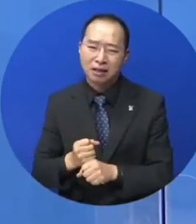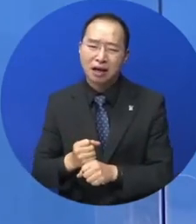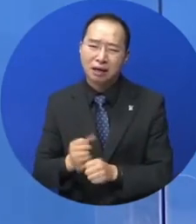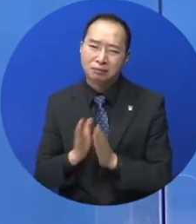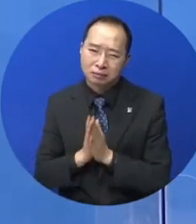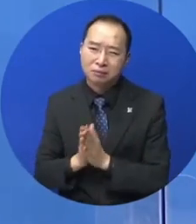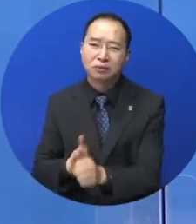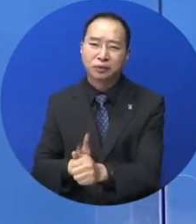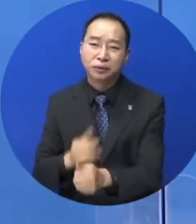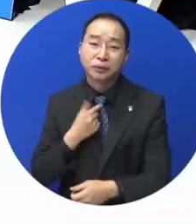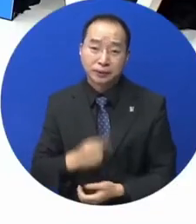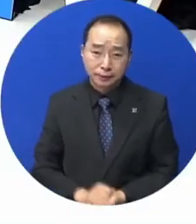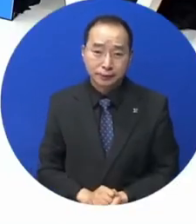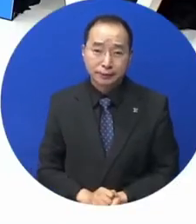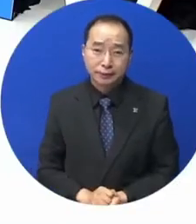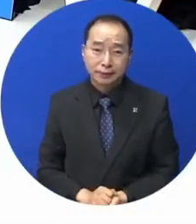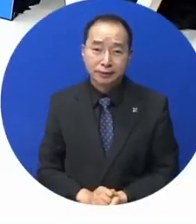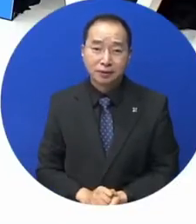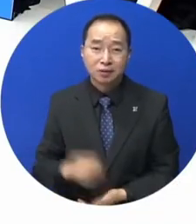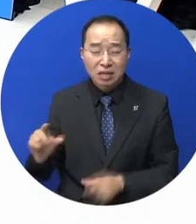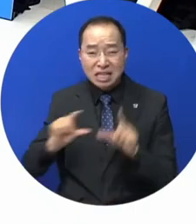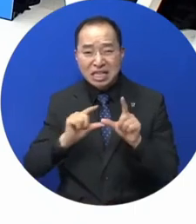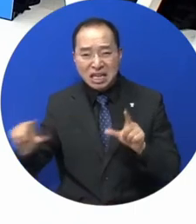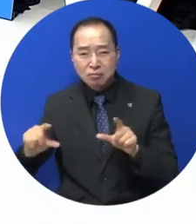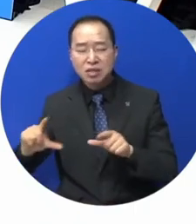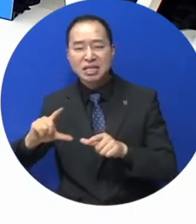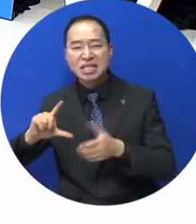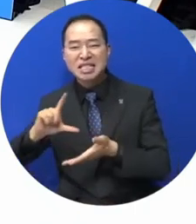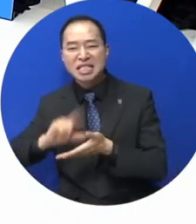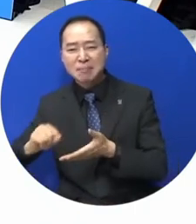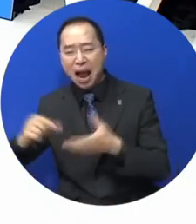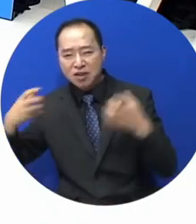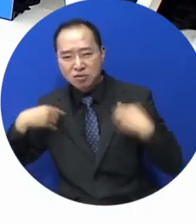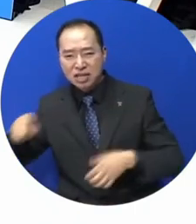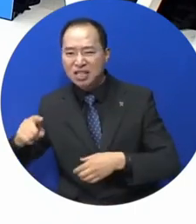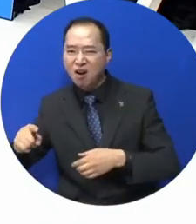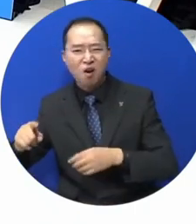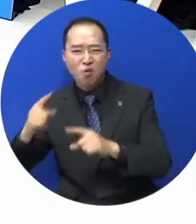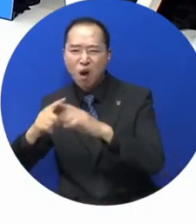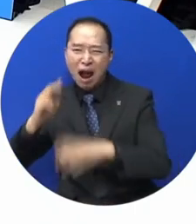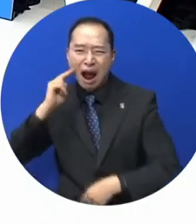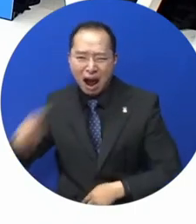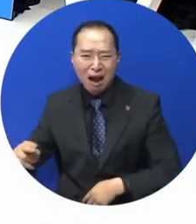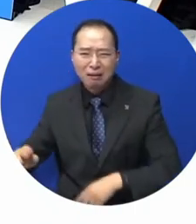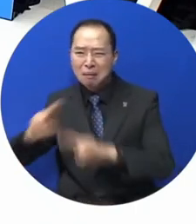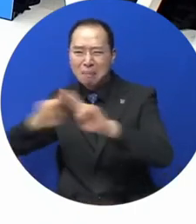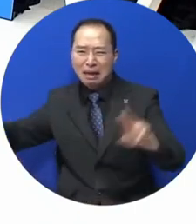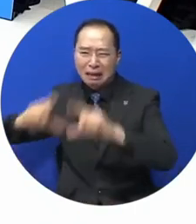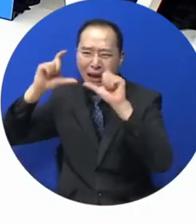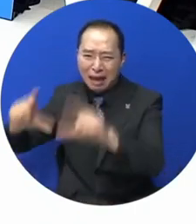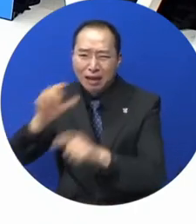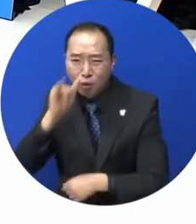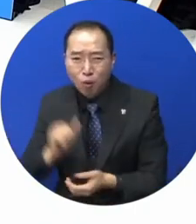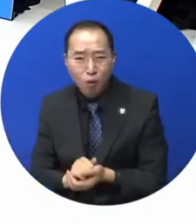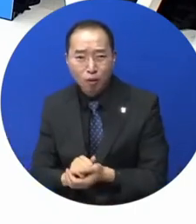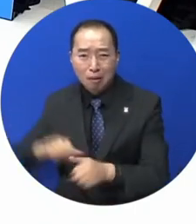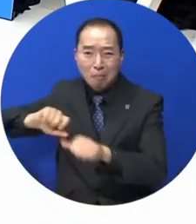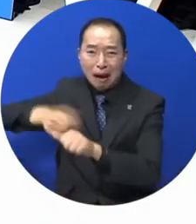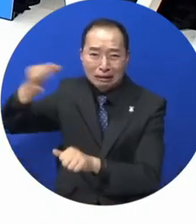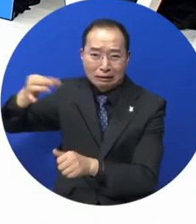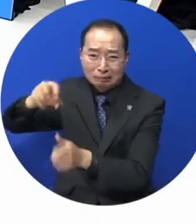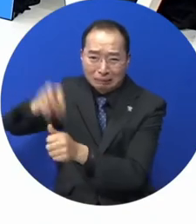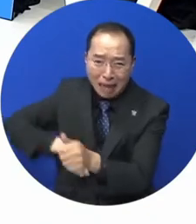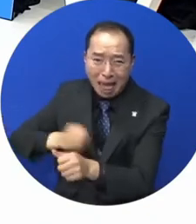드리고요. 이걸 그 이제 일부 지방자치단체에서는 가끔 폐쇄도 하고 너무 심각하면 여러 가지 이제 그 과징금도